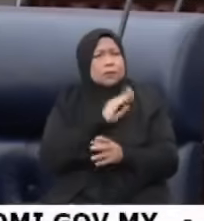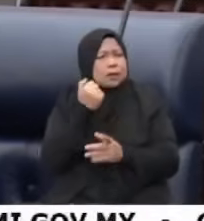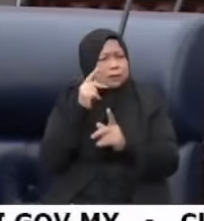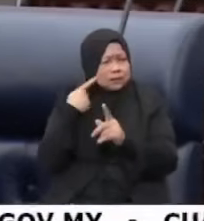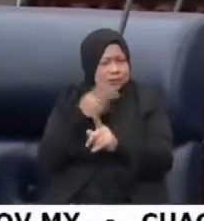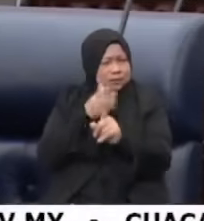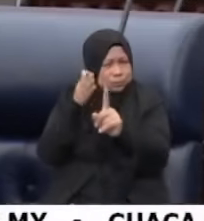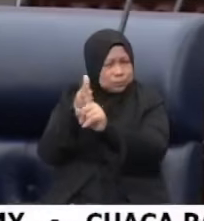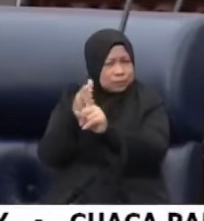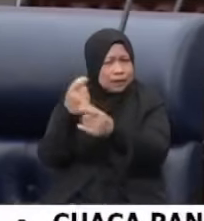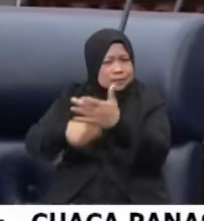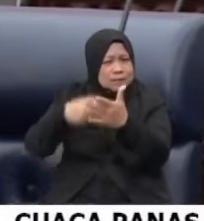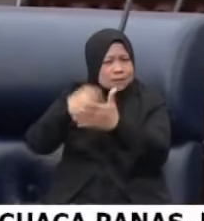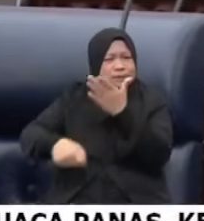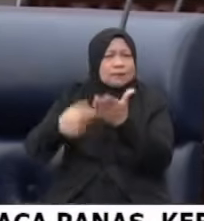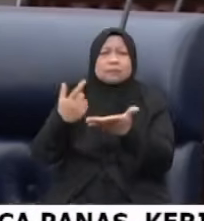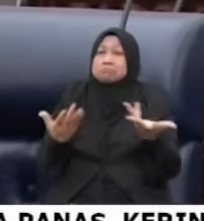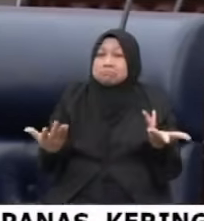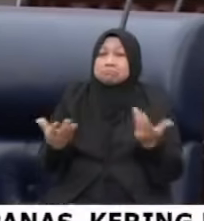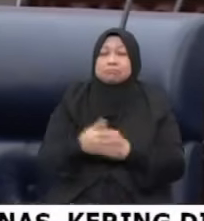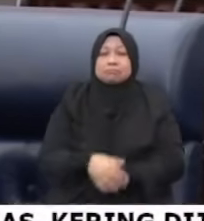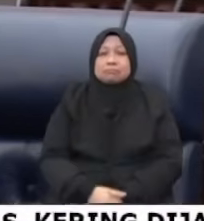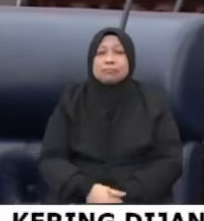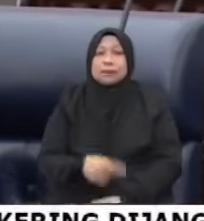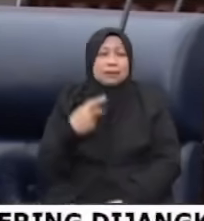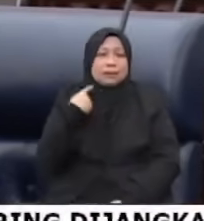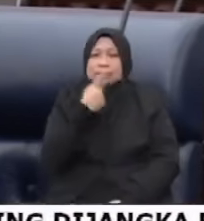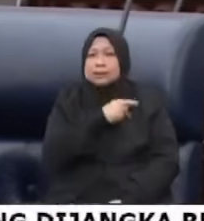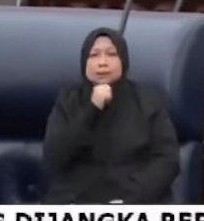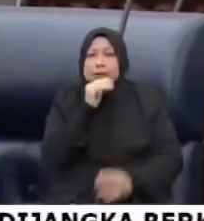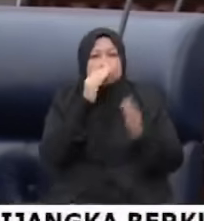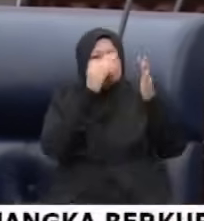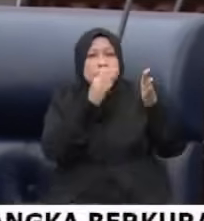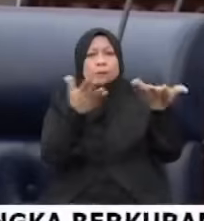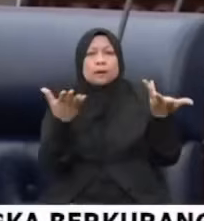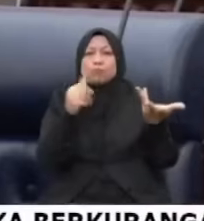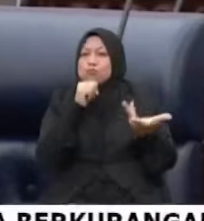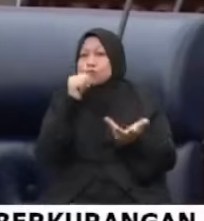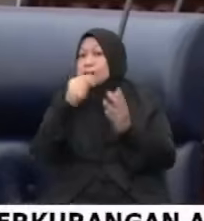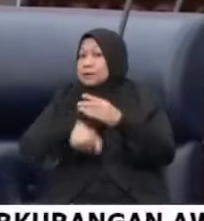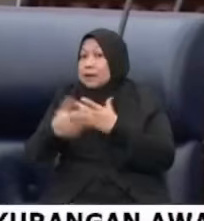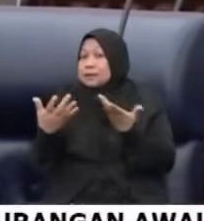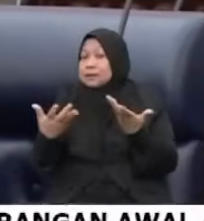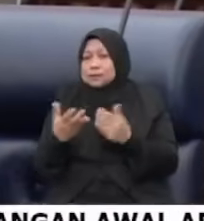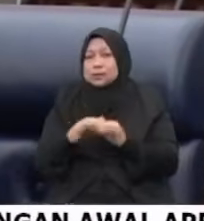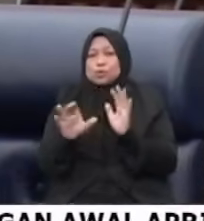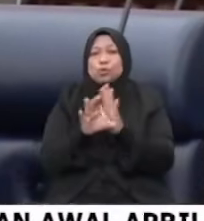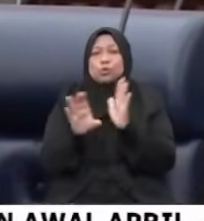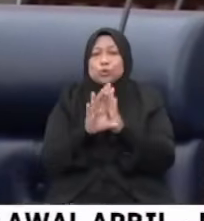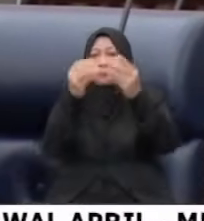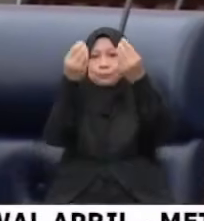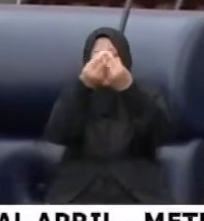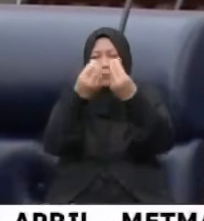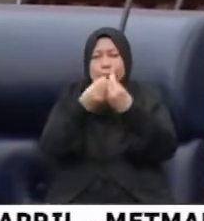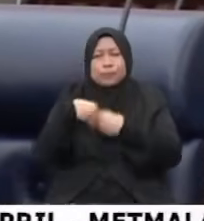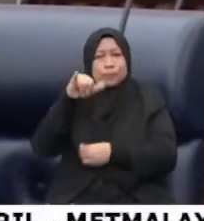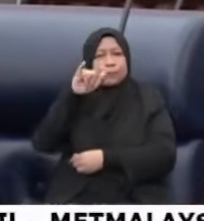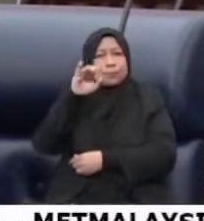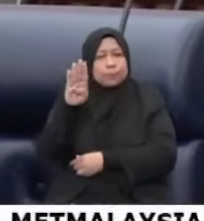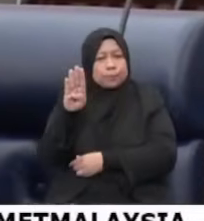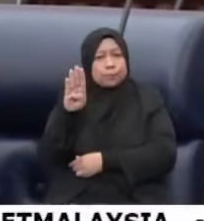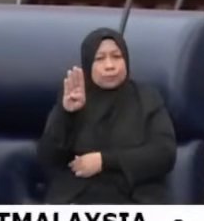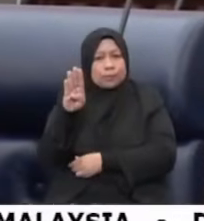tumpukan kepada hasil Cukai kita tak tumpukan kepada hasil bukan Cukai saya ambil statistik yang ber